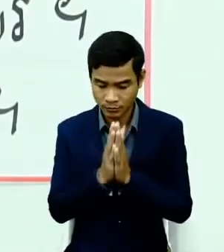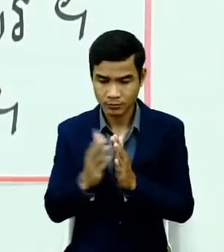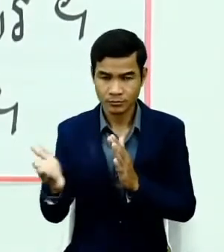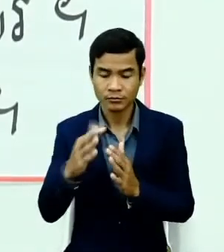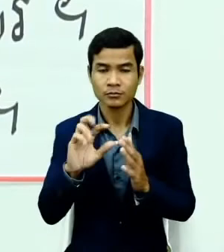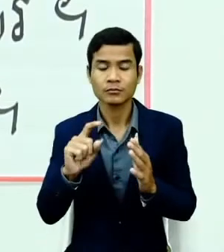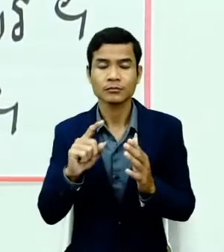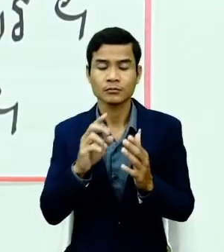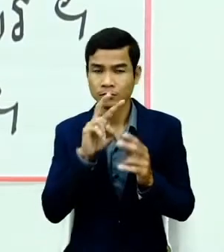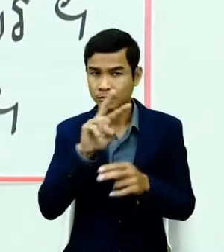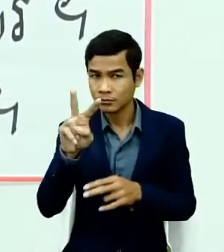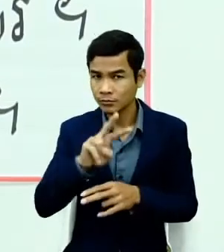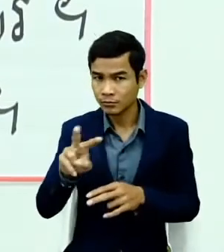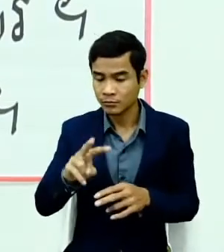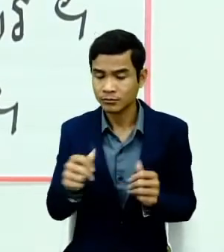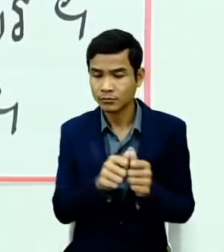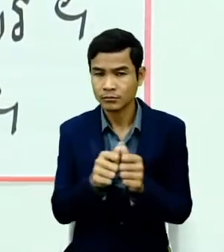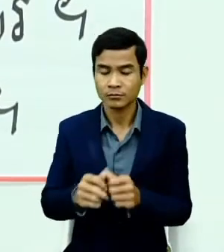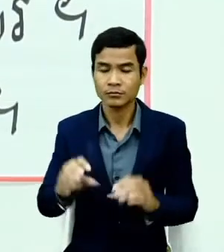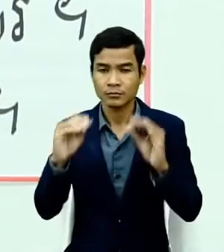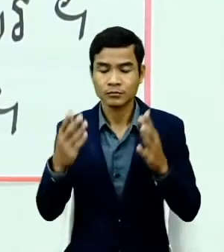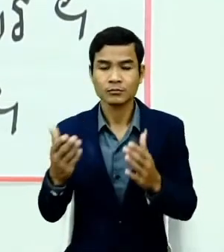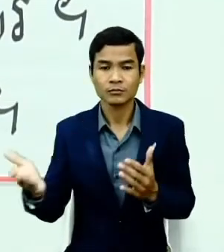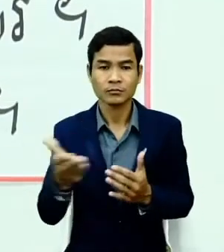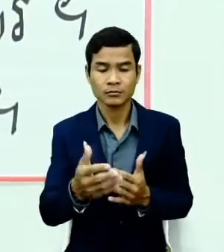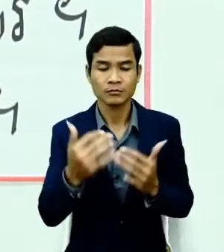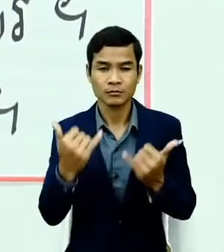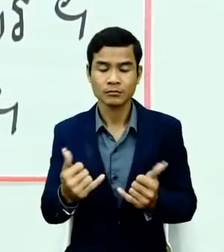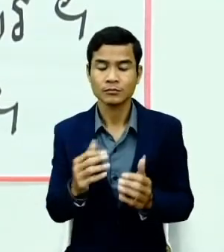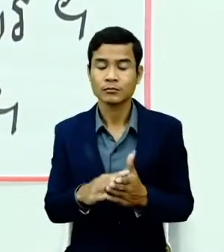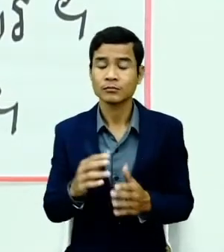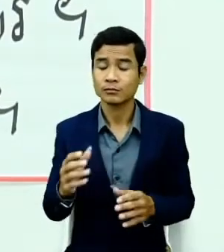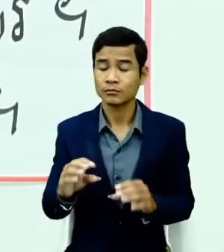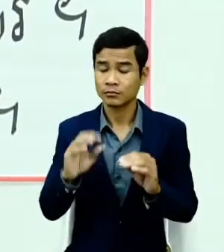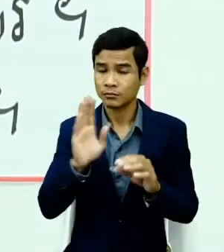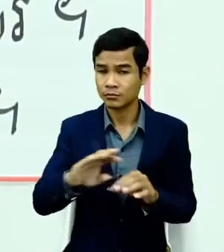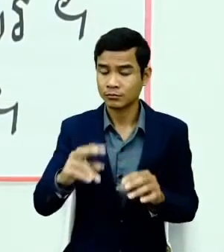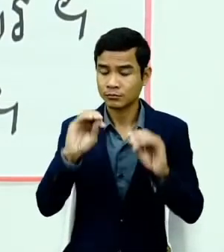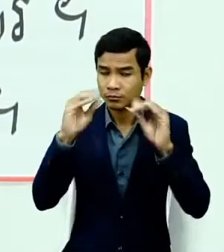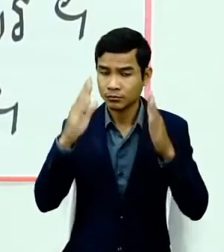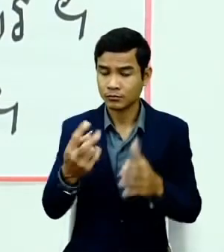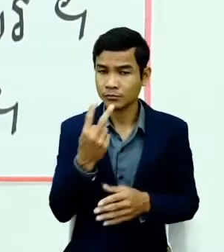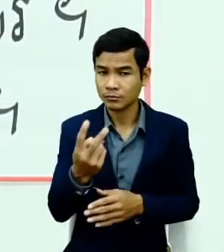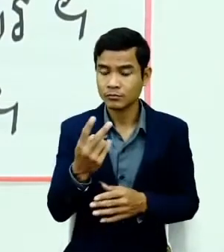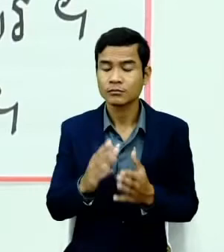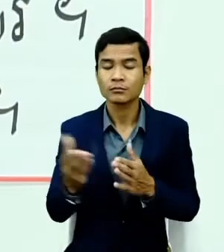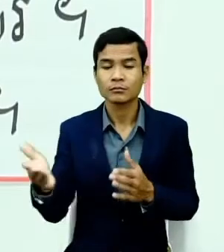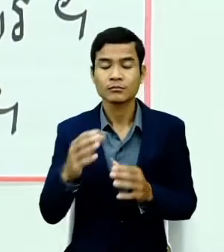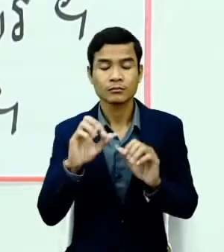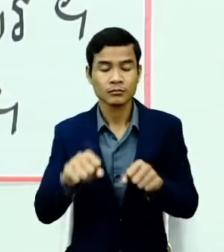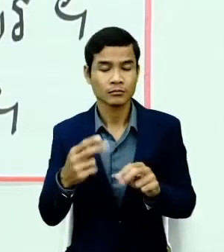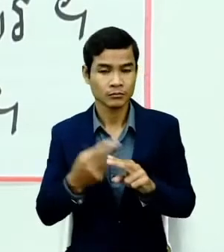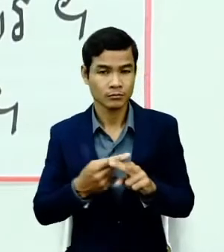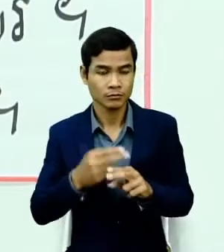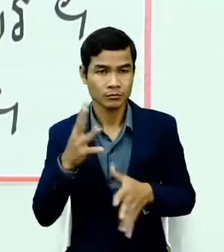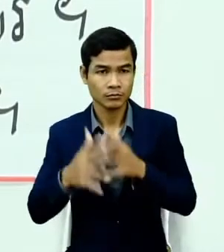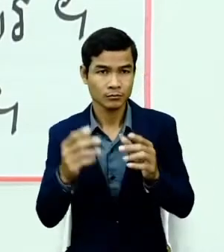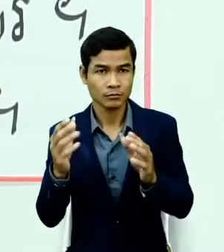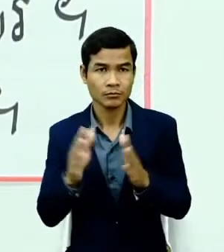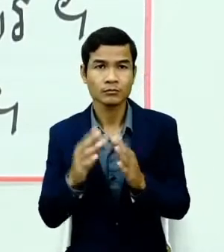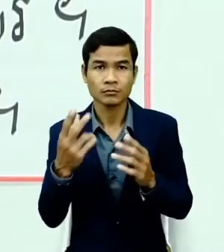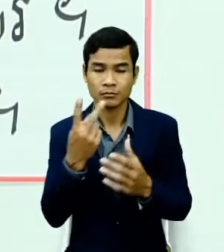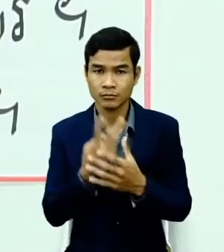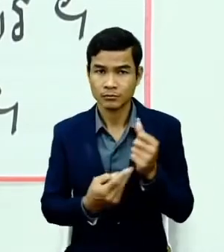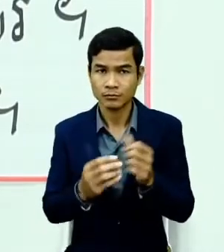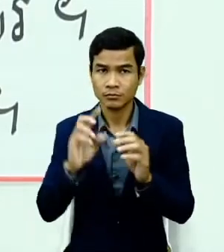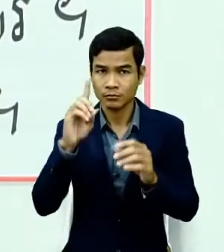មអានអត្ថបទជាមួយអ្នកគ្រូឥឡូវនេះដល់វេនដែលកូនបញ្ចេញសមត្ថភាពឲ្យអ្នកគ្រូមើលវិញម្ដងហើយយើងនឹងវឹកហាត់អានចាជាដៃគូដ